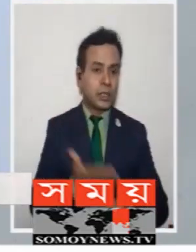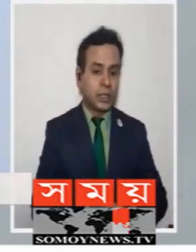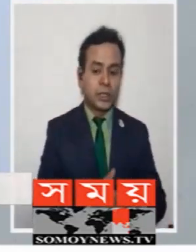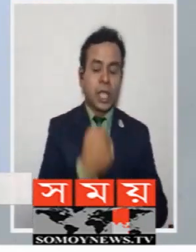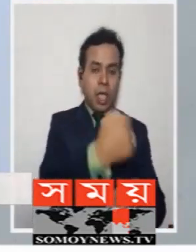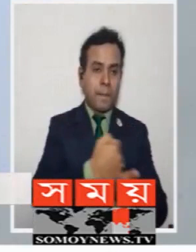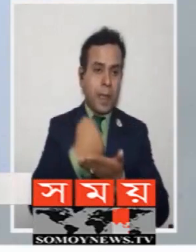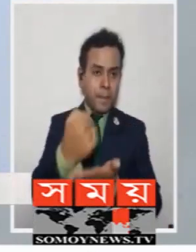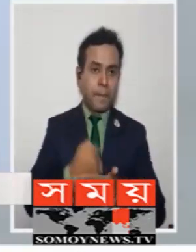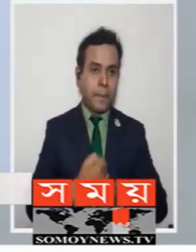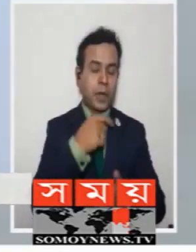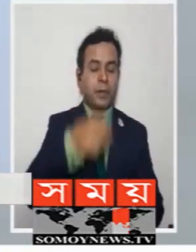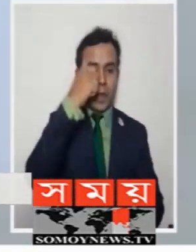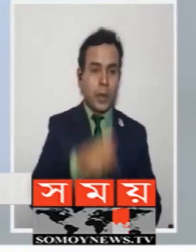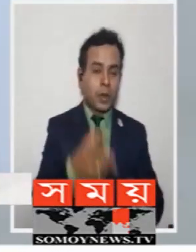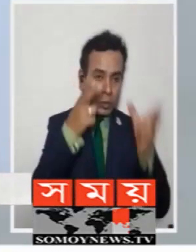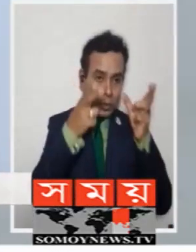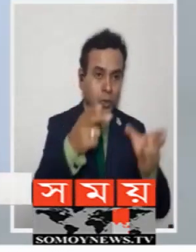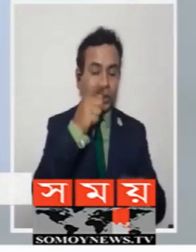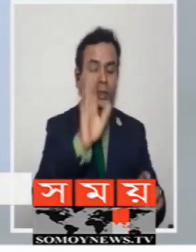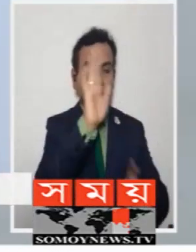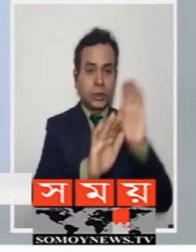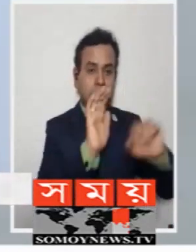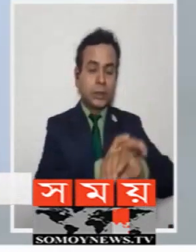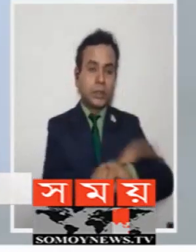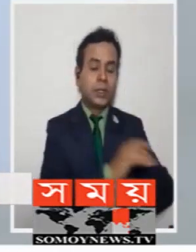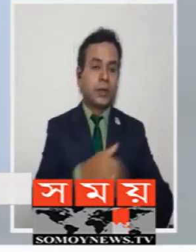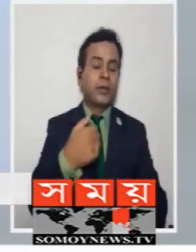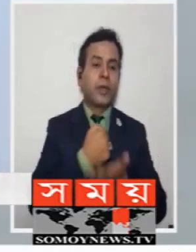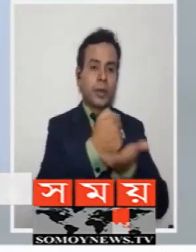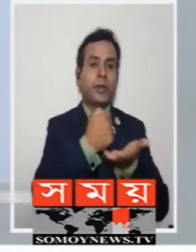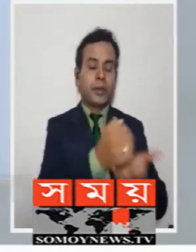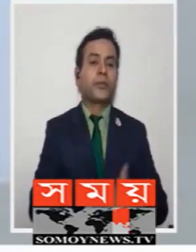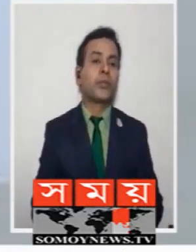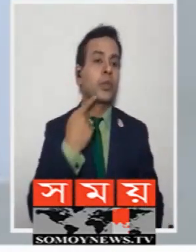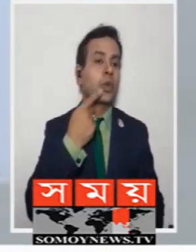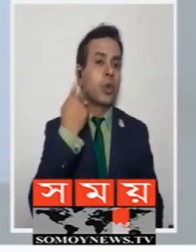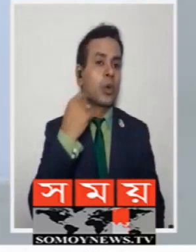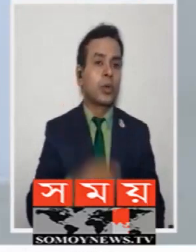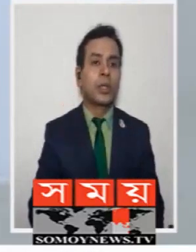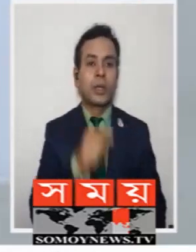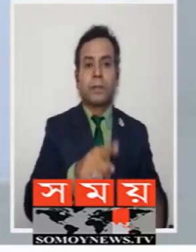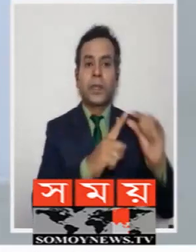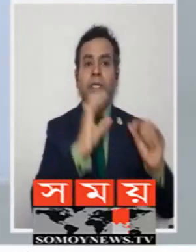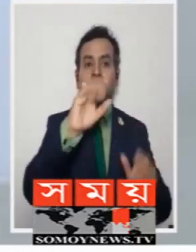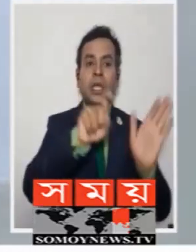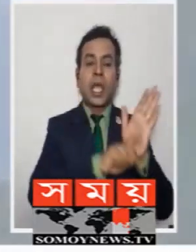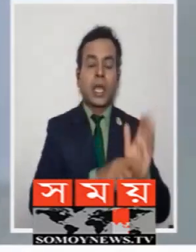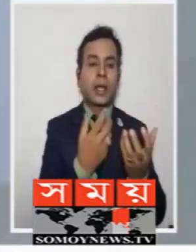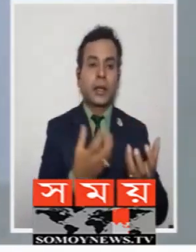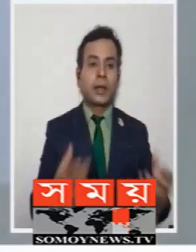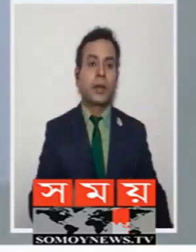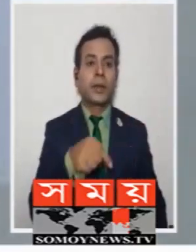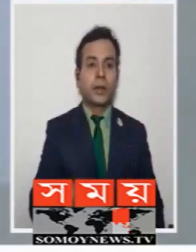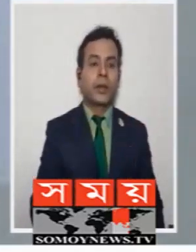তাছাড়াও আমরা গতকাল কিট পিসিআর কিট পেয়েছি। বিদ্যুৎ জ্বালানি খনিজ সম্পদ মন্ত্রণালয়ের সাথে